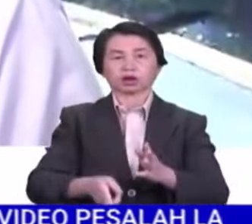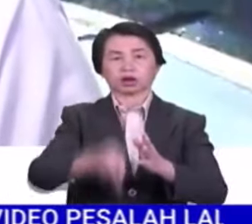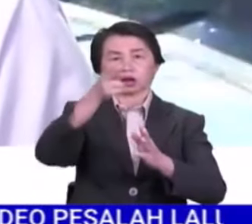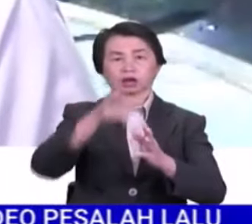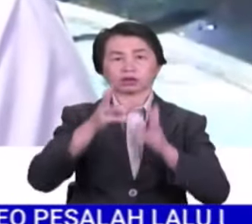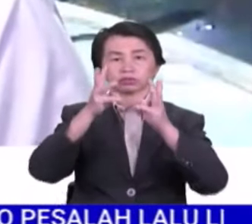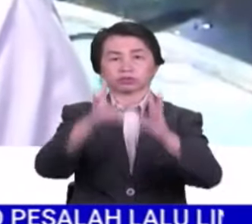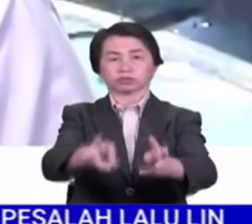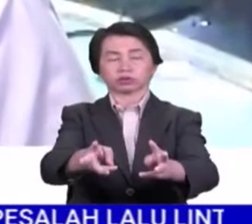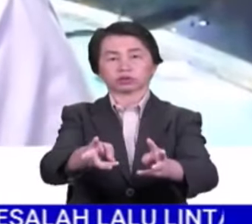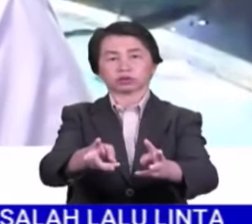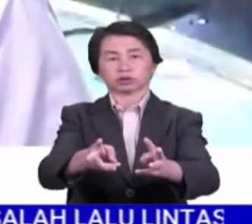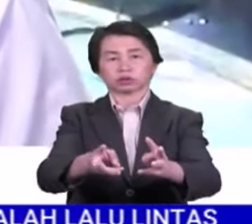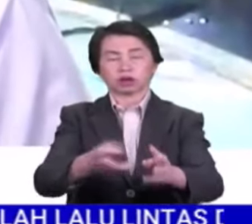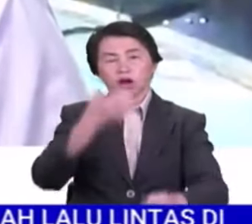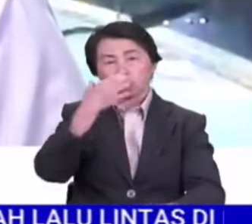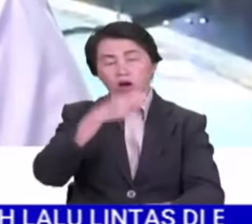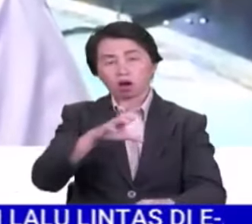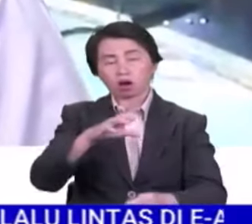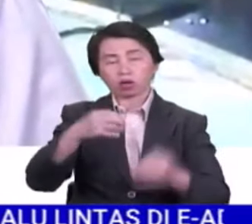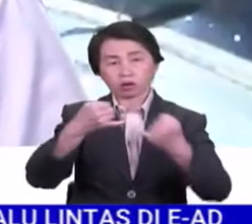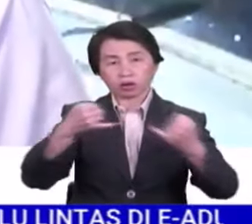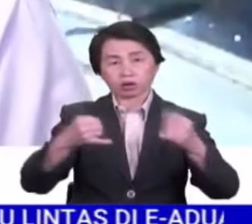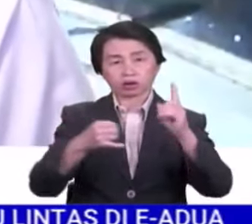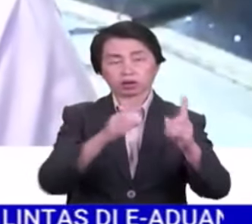melalui hotline LLM